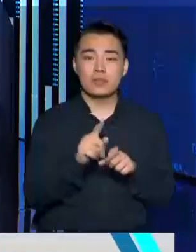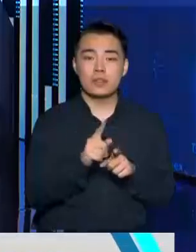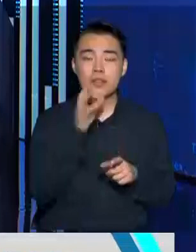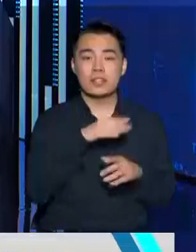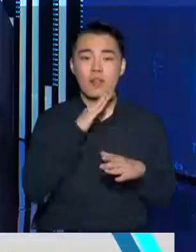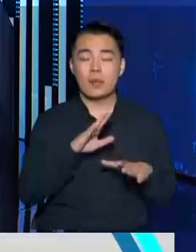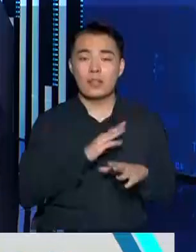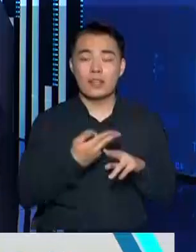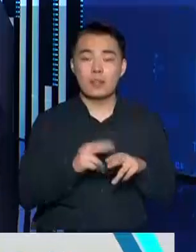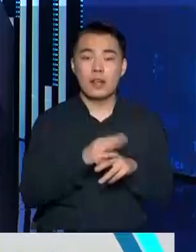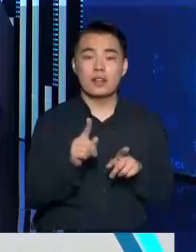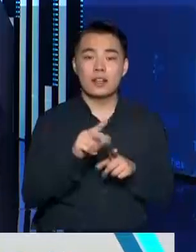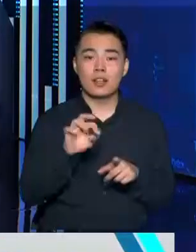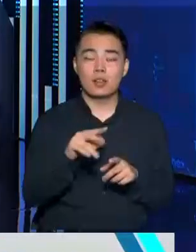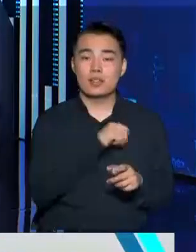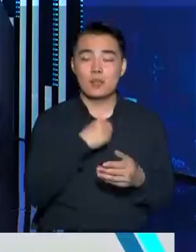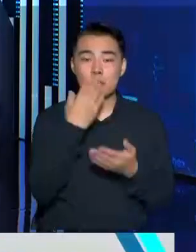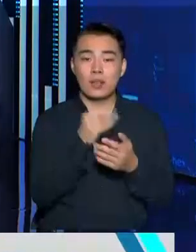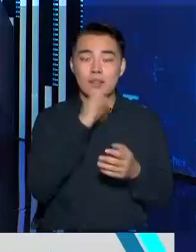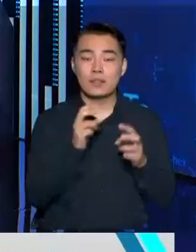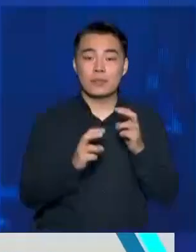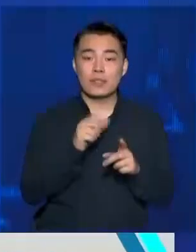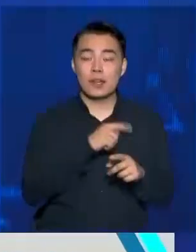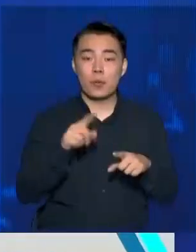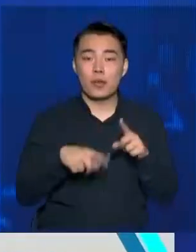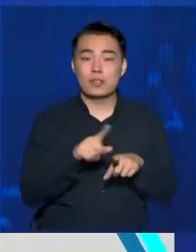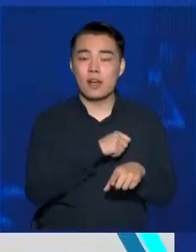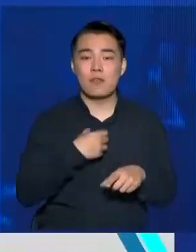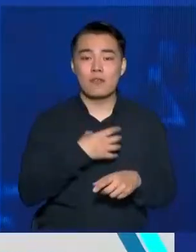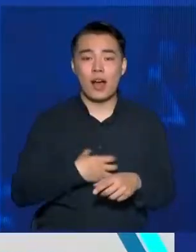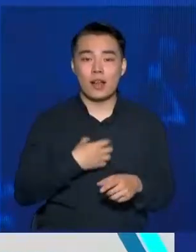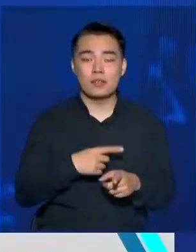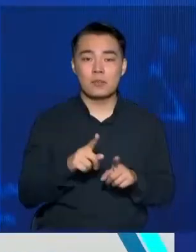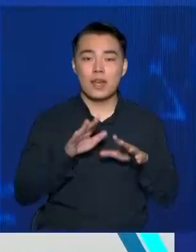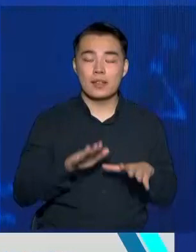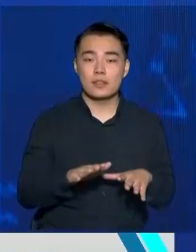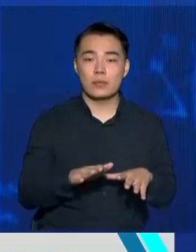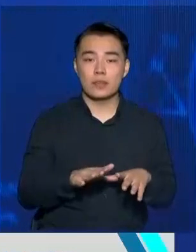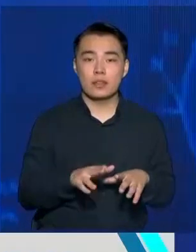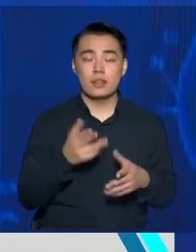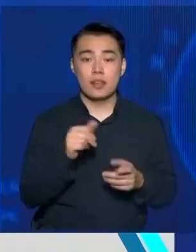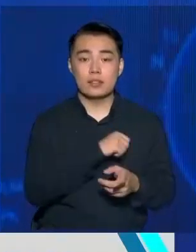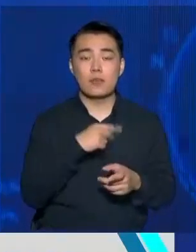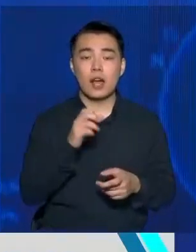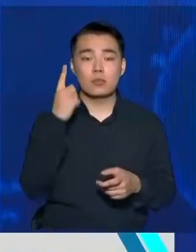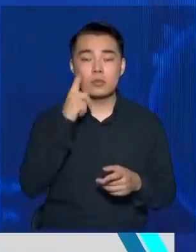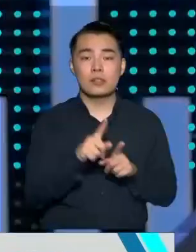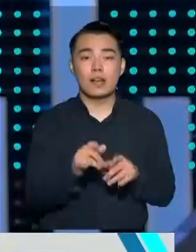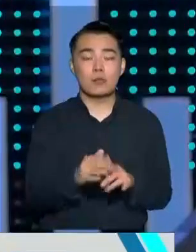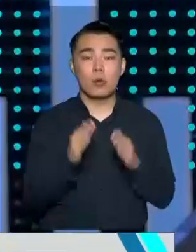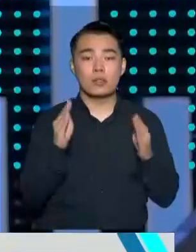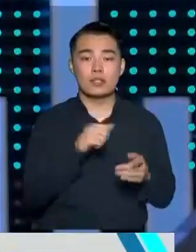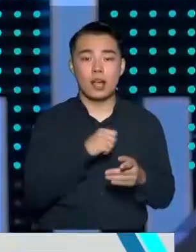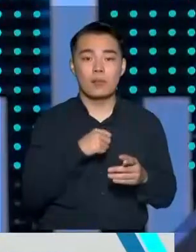локализация препаратов является стратегически важным для страны. То есть вот потенциал, он есть, да, для роста именно